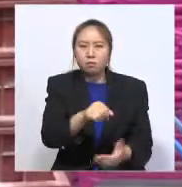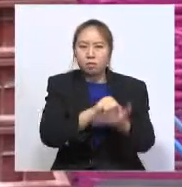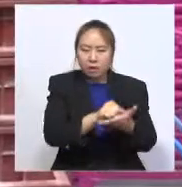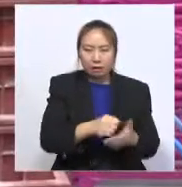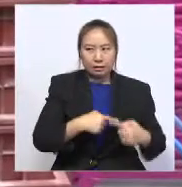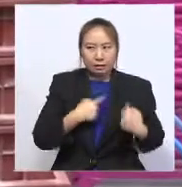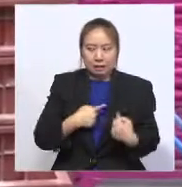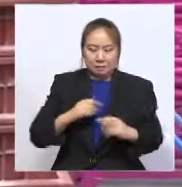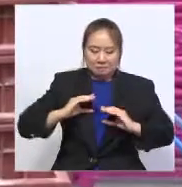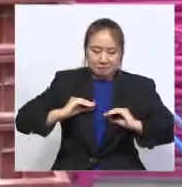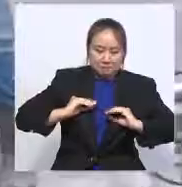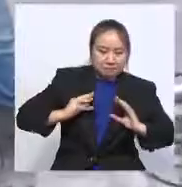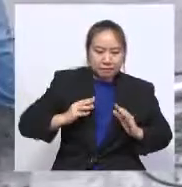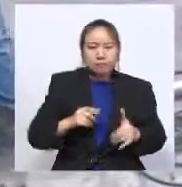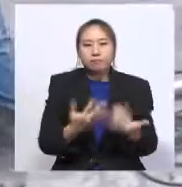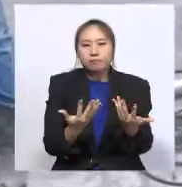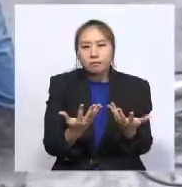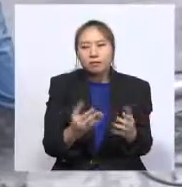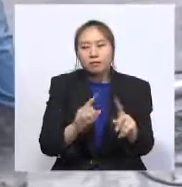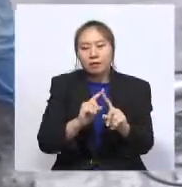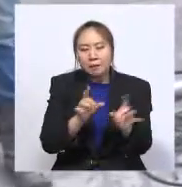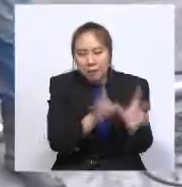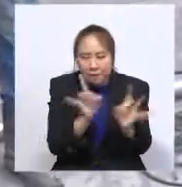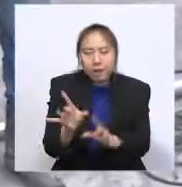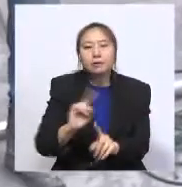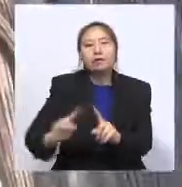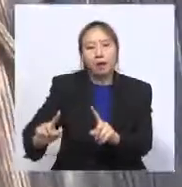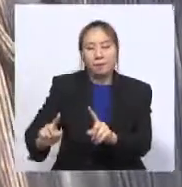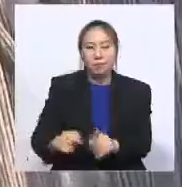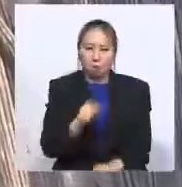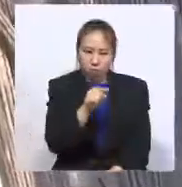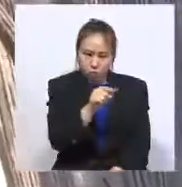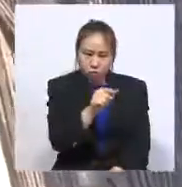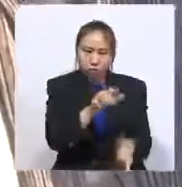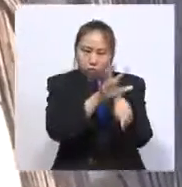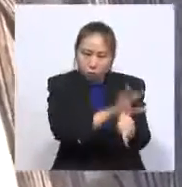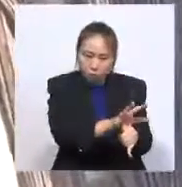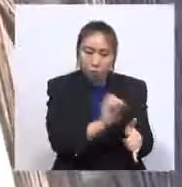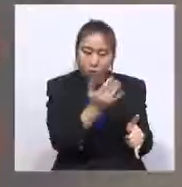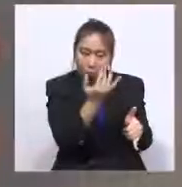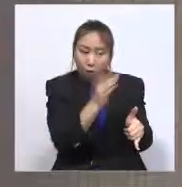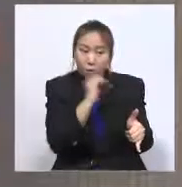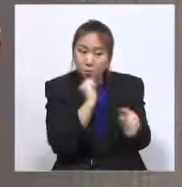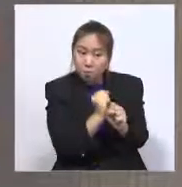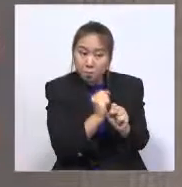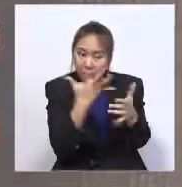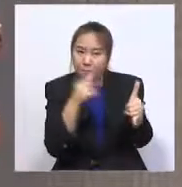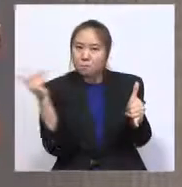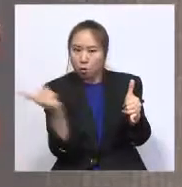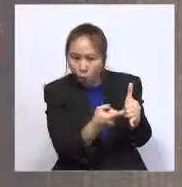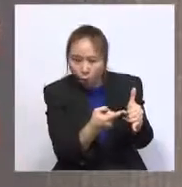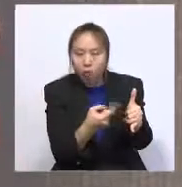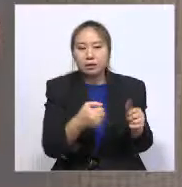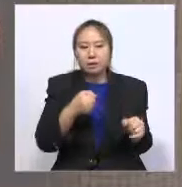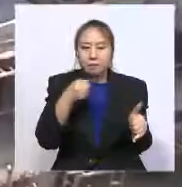ได้สมัครใจให้กับตนเองหรือบุคคลที่สามโดยการข่มขู่ขู่เข็นว่าจะลงโทษใช้กำลังประทุษ